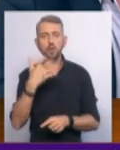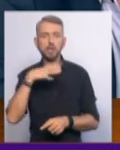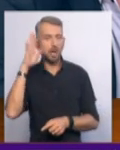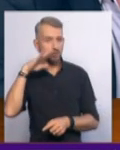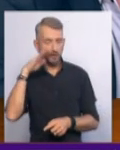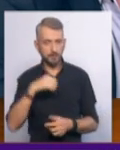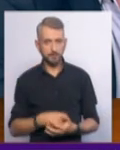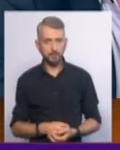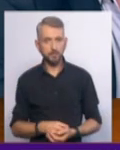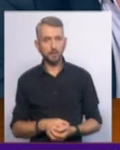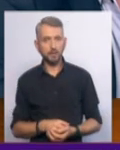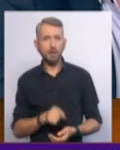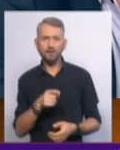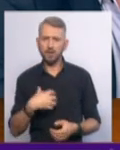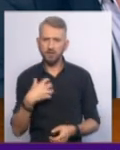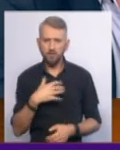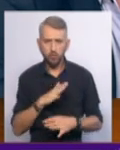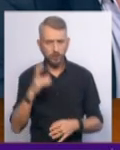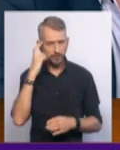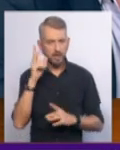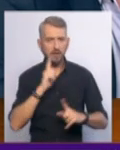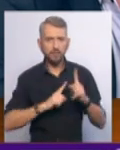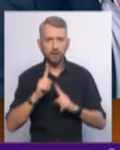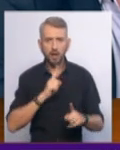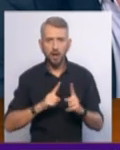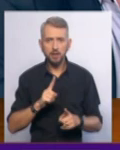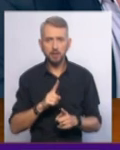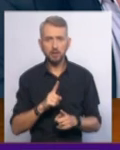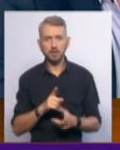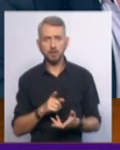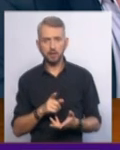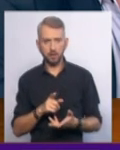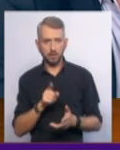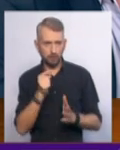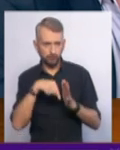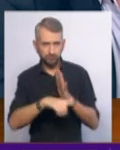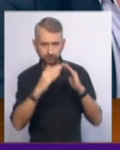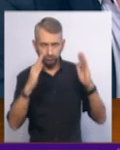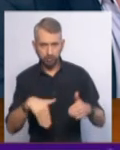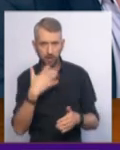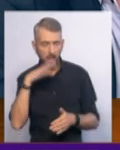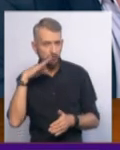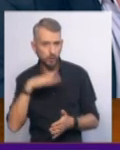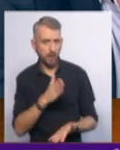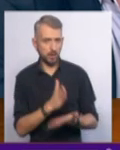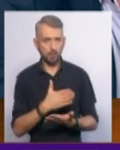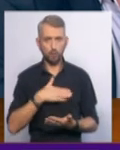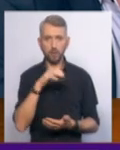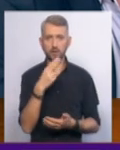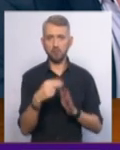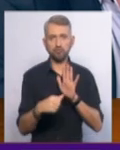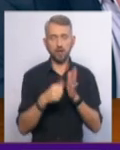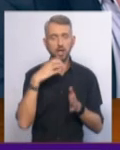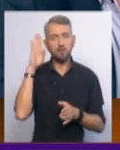воды? Вы не волнуйтесь, в Киеврадии в санузле есть горячая вода, а на моей ТЭЦ-6 горячей